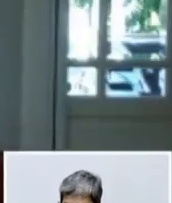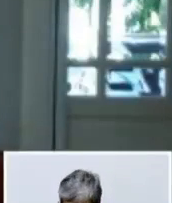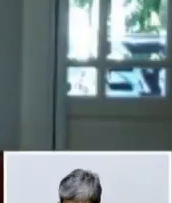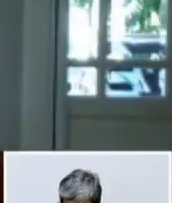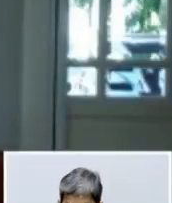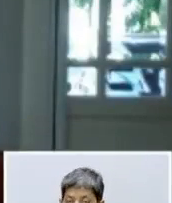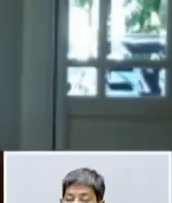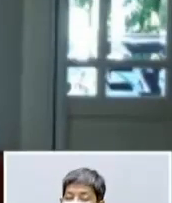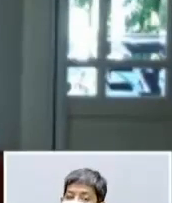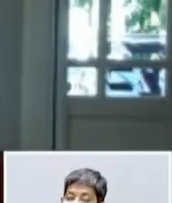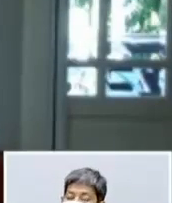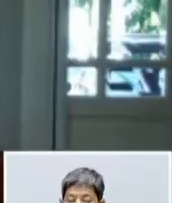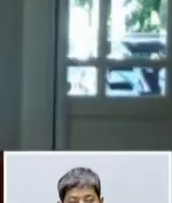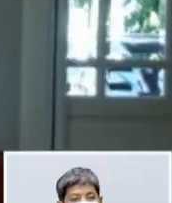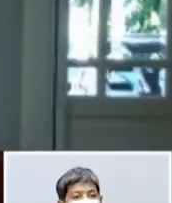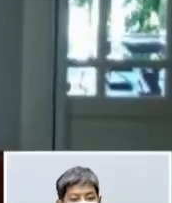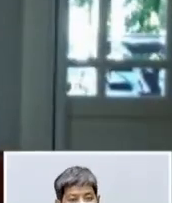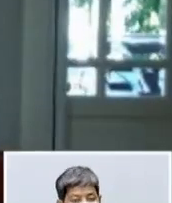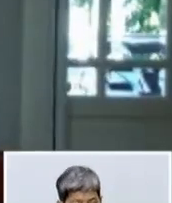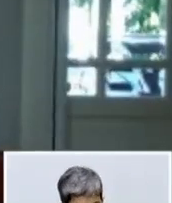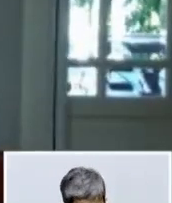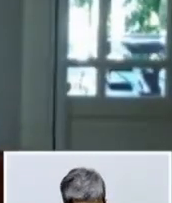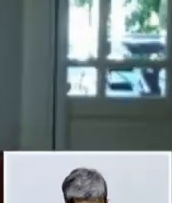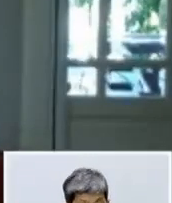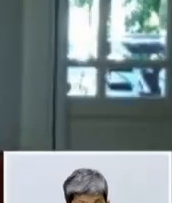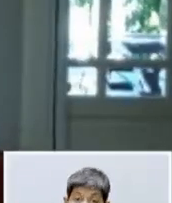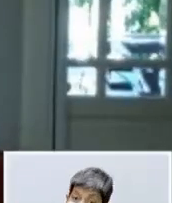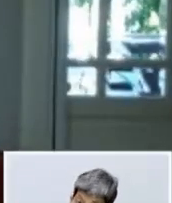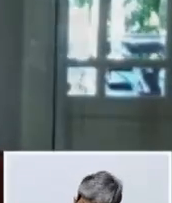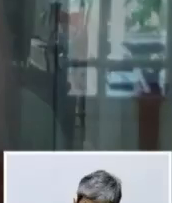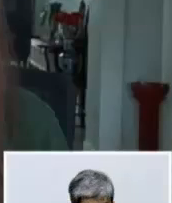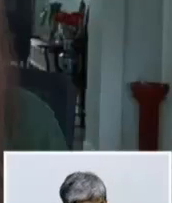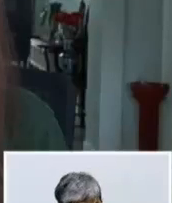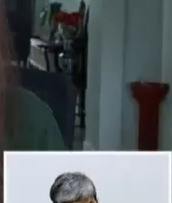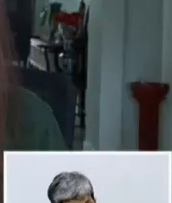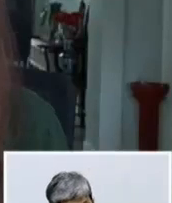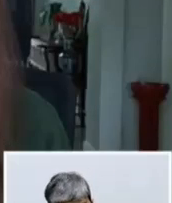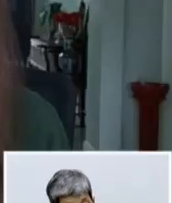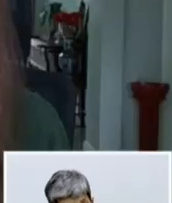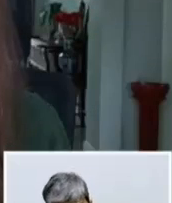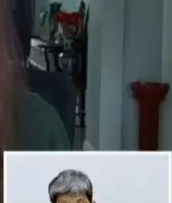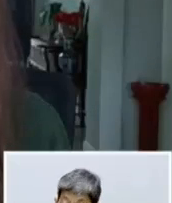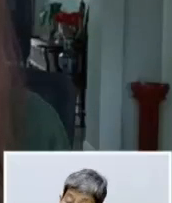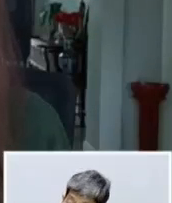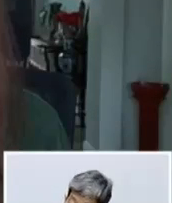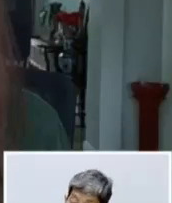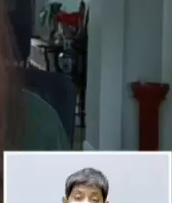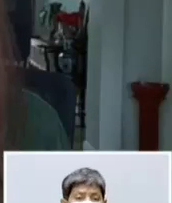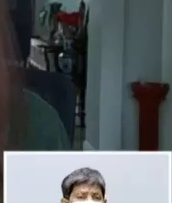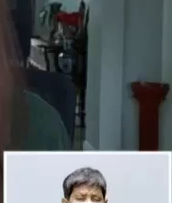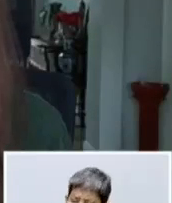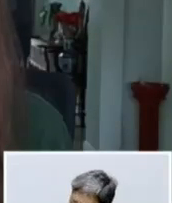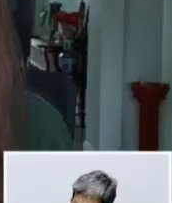คืบหน้าในทิศทางทางการทูตจะนำรัสเซียกลับสู่โต๊ะเจรจานะคะไม่ว่าจะเป็นวงใดก็ตามเพื่อแก้ปัญห